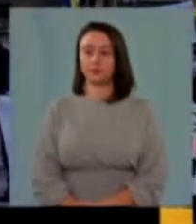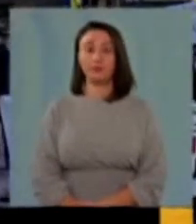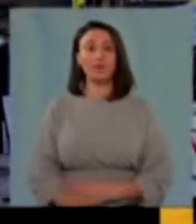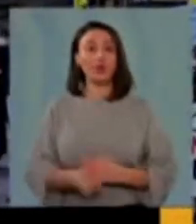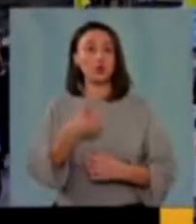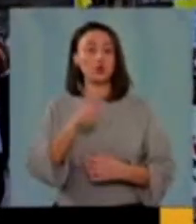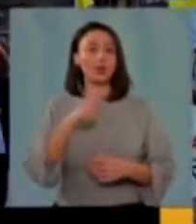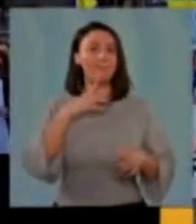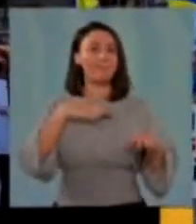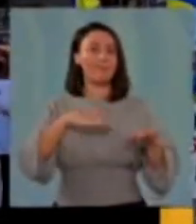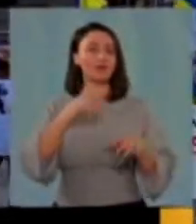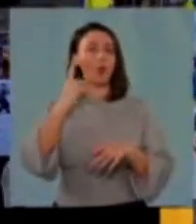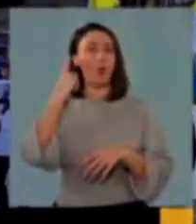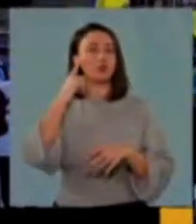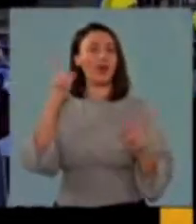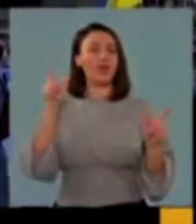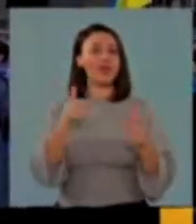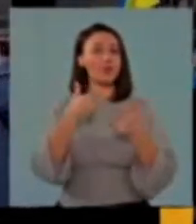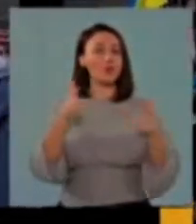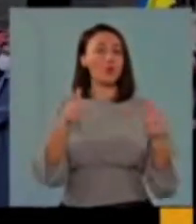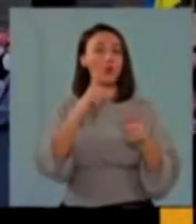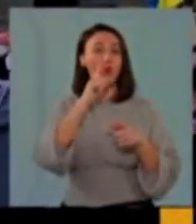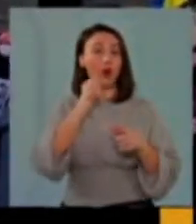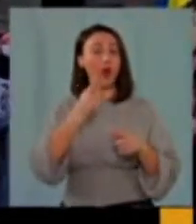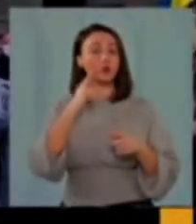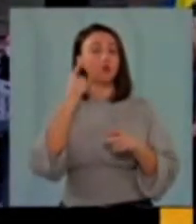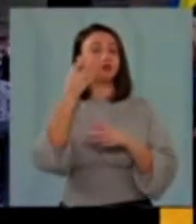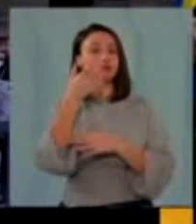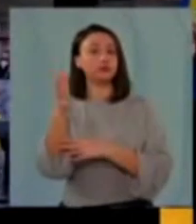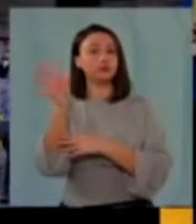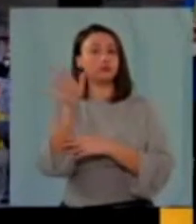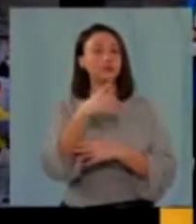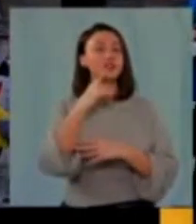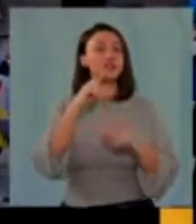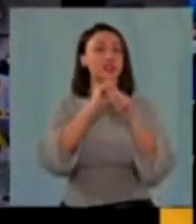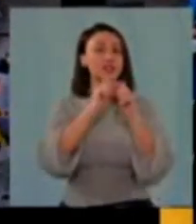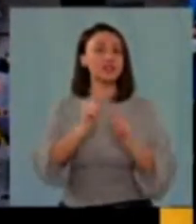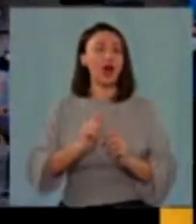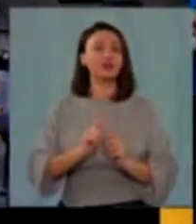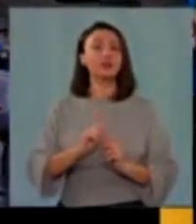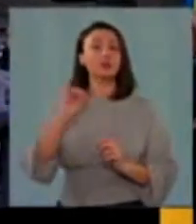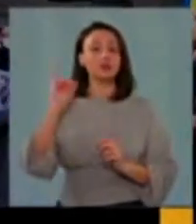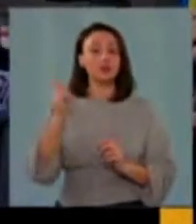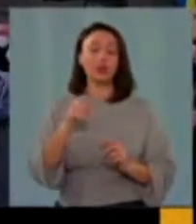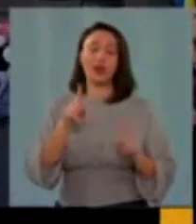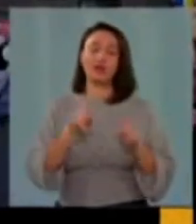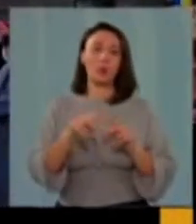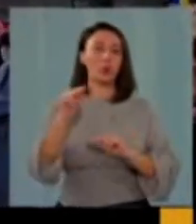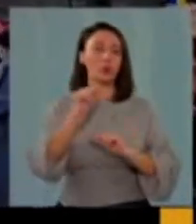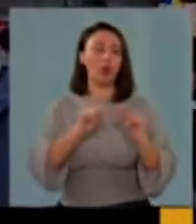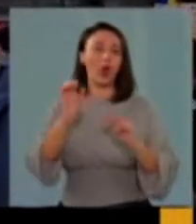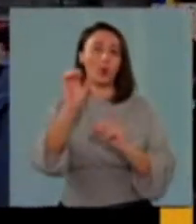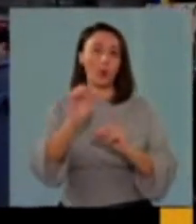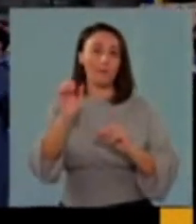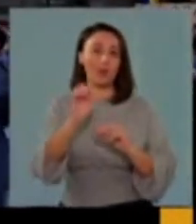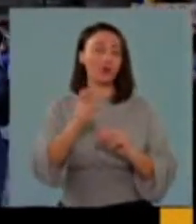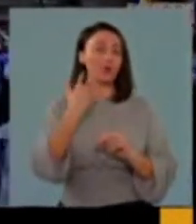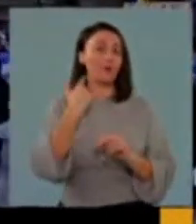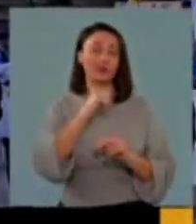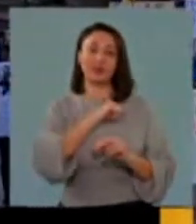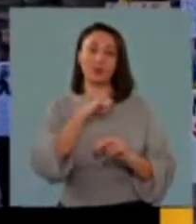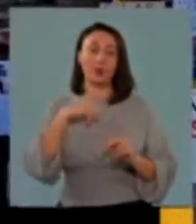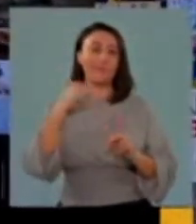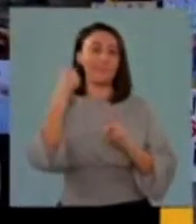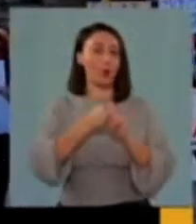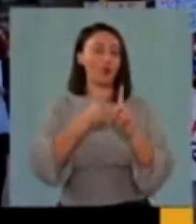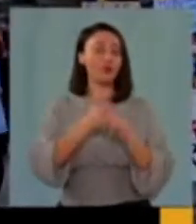Sute de manifestanți au ascultat imnul Ucrainei și au arborat steaguri ale țării ex-sovietice, dar și ale Uniunii Europene. Nu a fost singurul